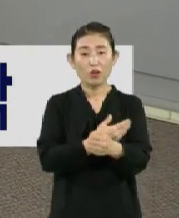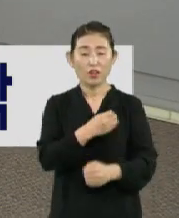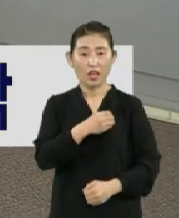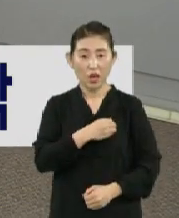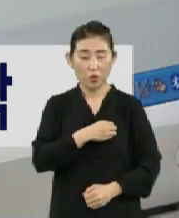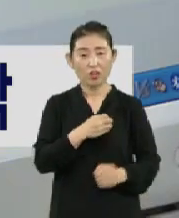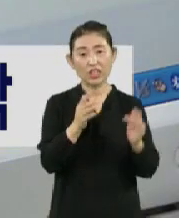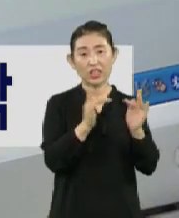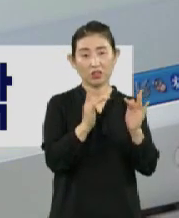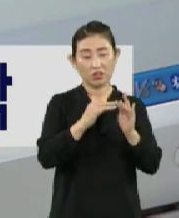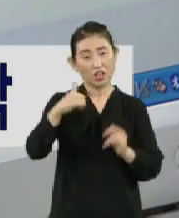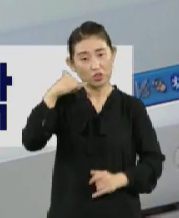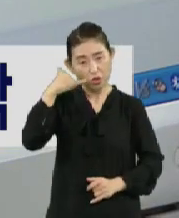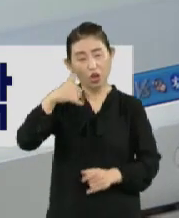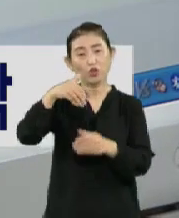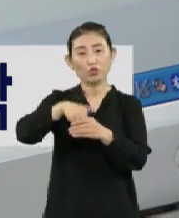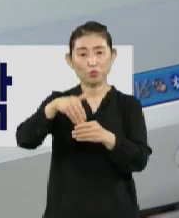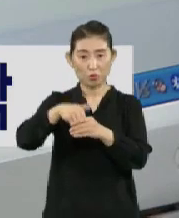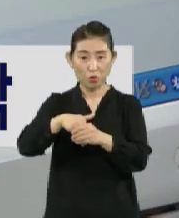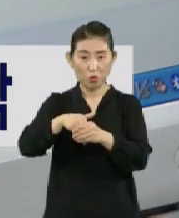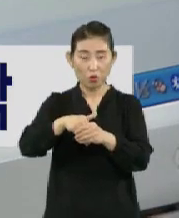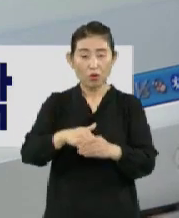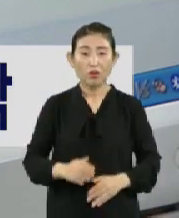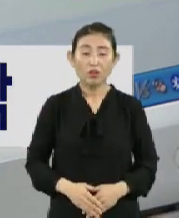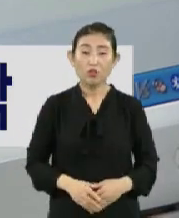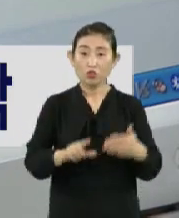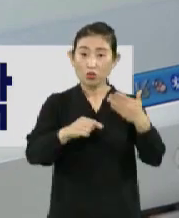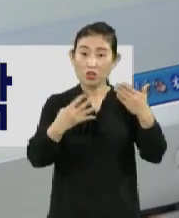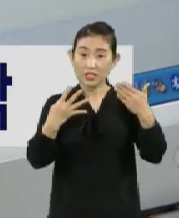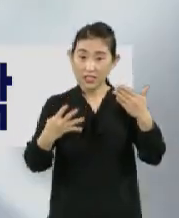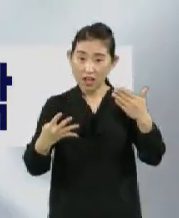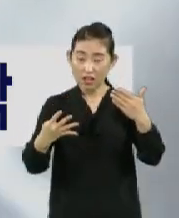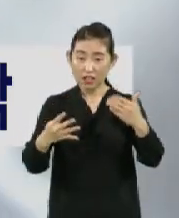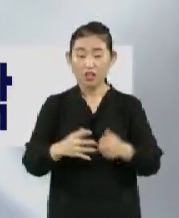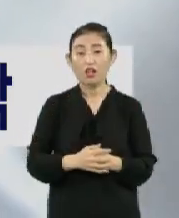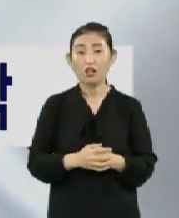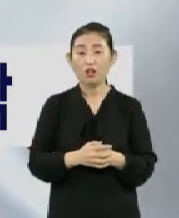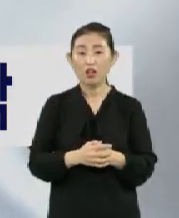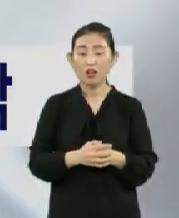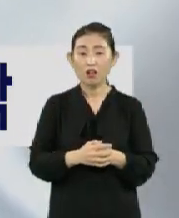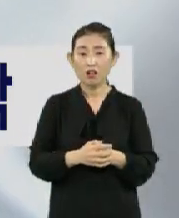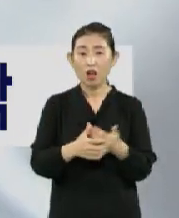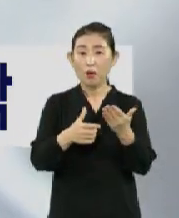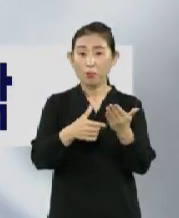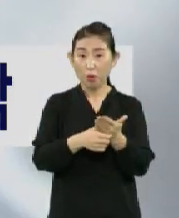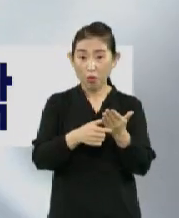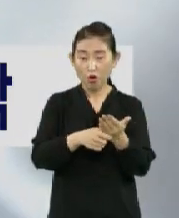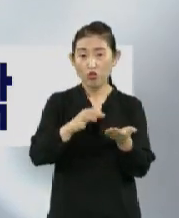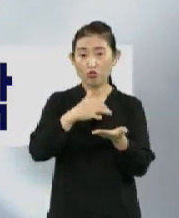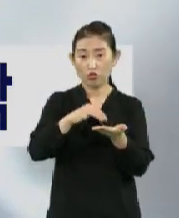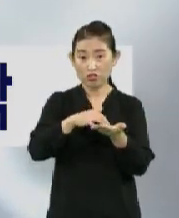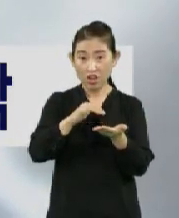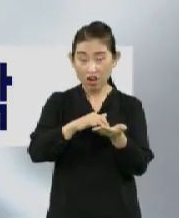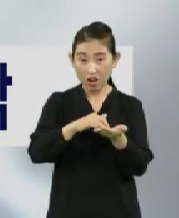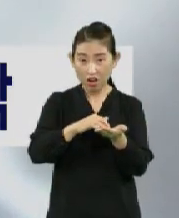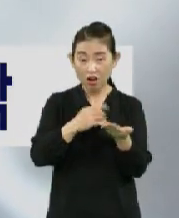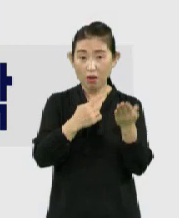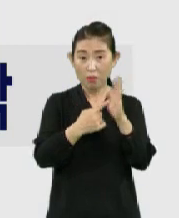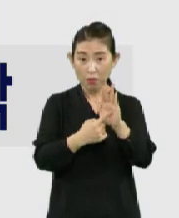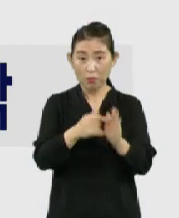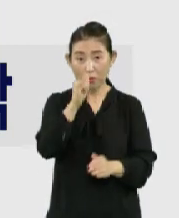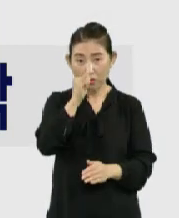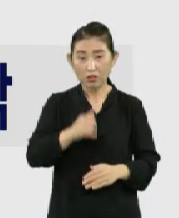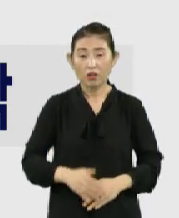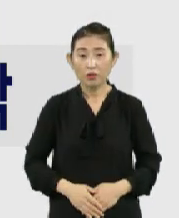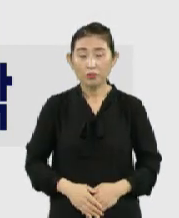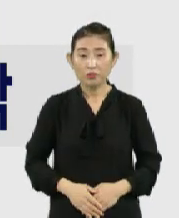온 라인과 ars 투표 형식으로 다음달 4일 첫 지역 순회 경선 일정 인 대전 중 남 합동 연설에서 개표